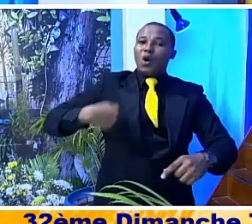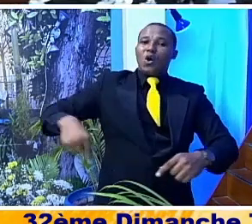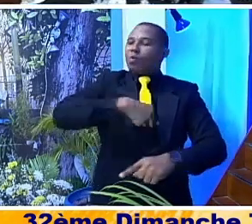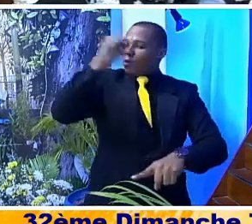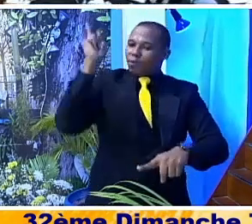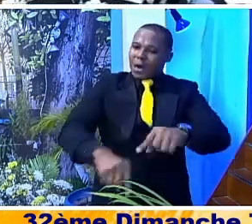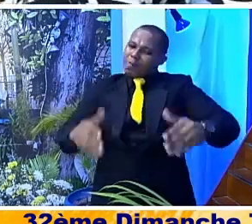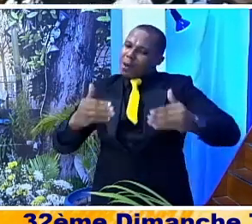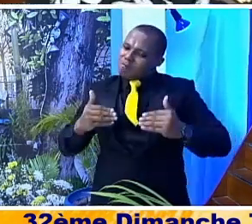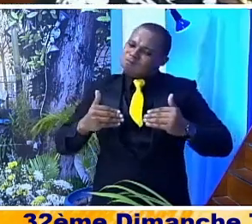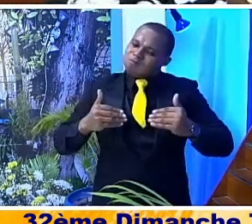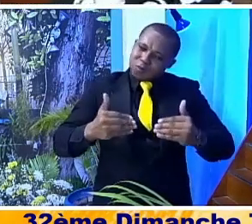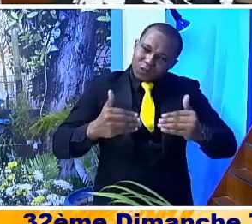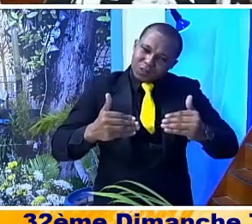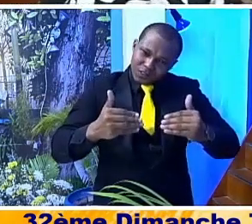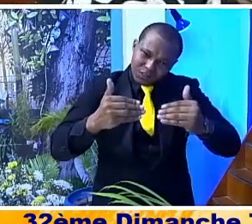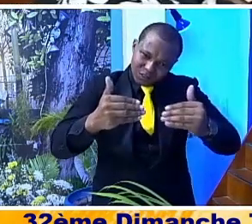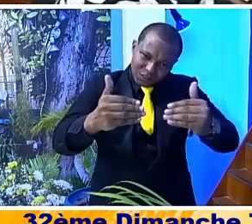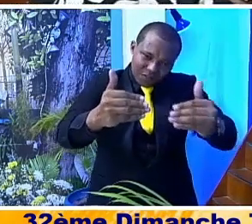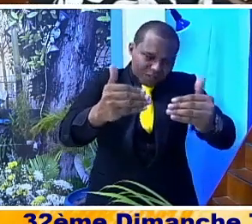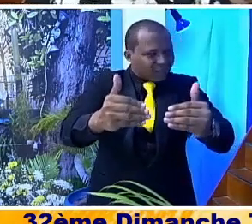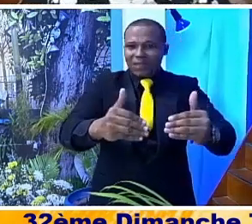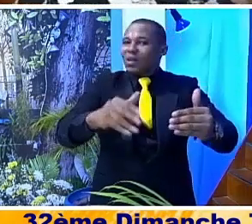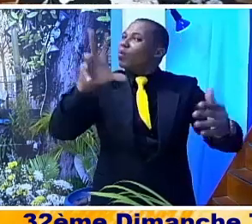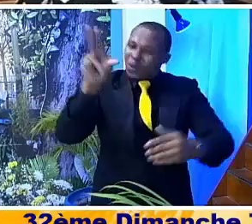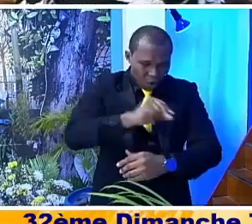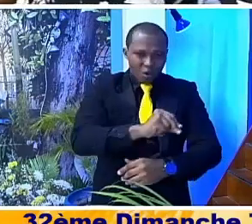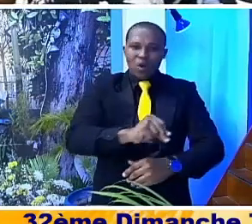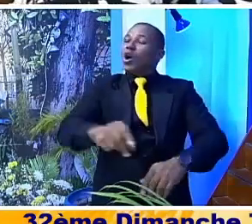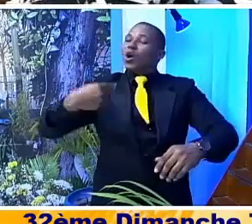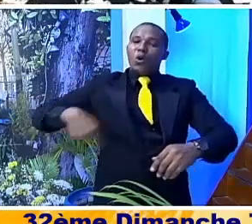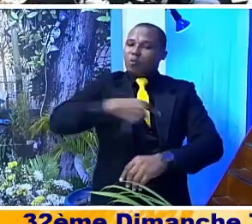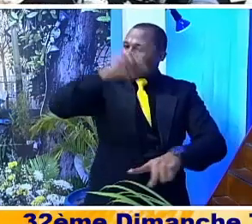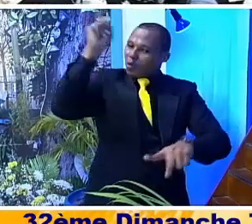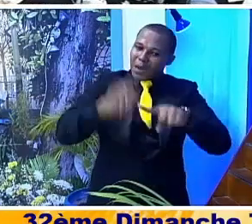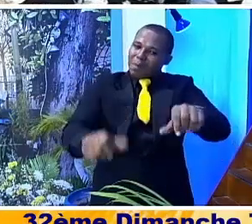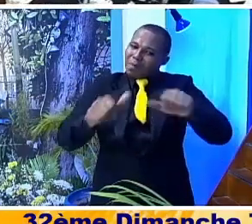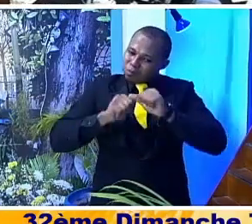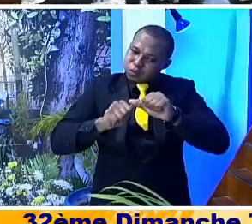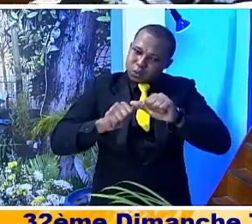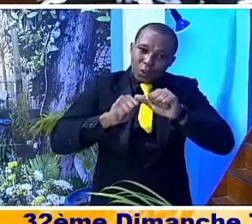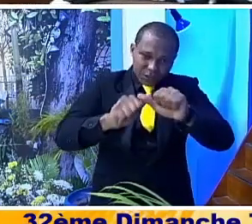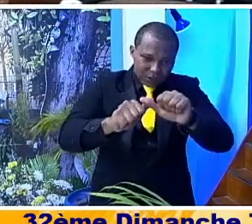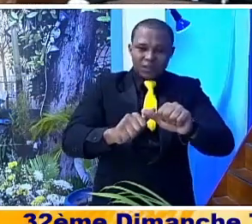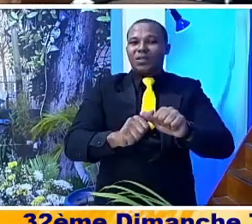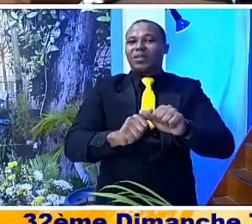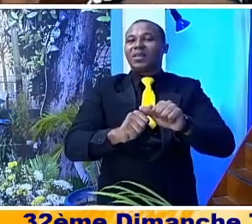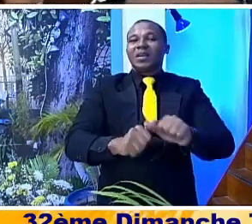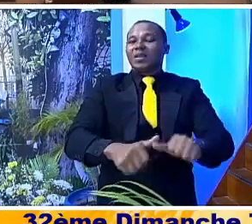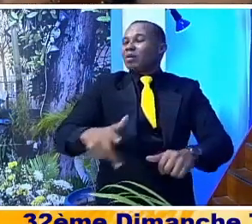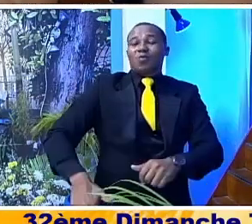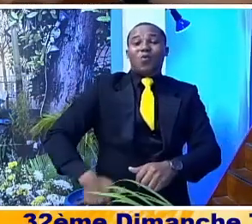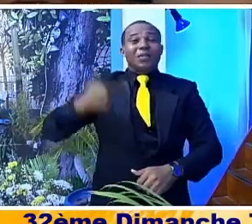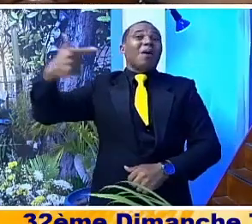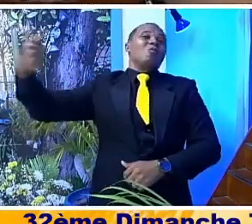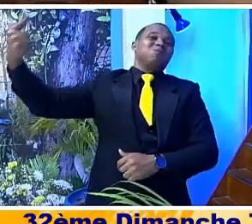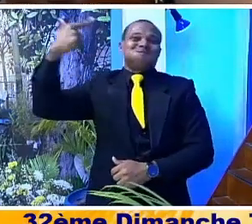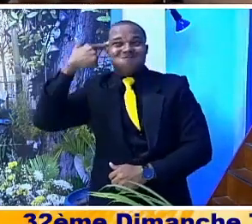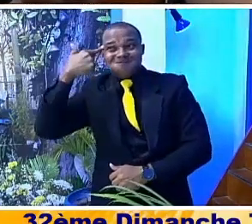ça. Route nous prend à détruire propre tête nous frère Maxime. C'est comme si vous prenez une âme ou mettez dans propre visage ou